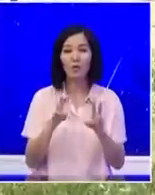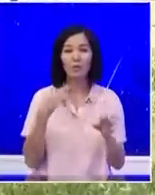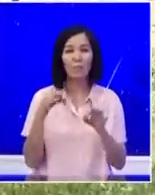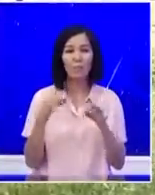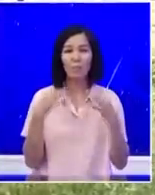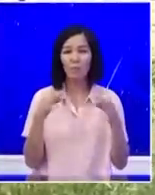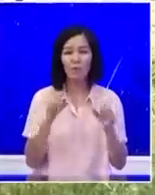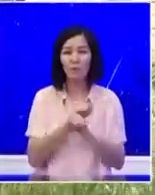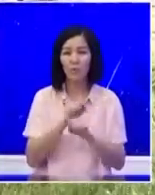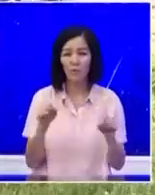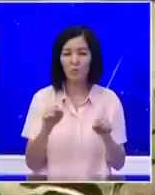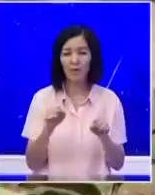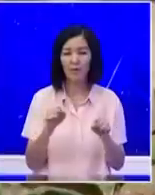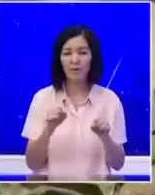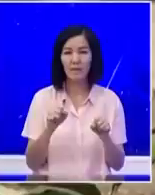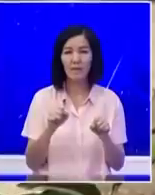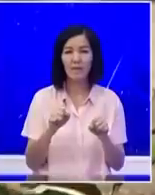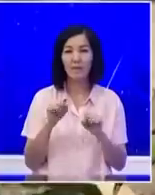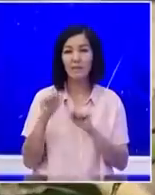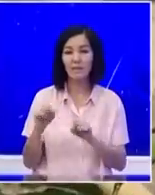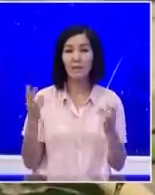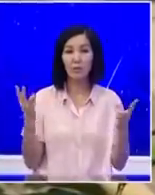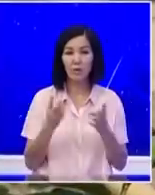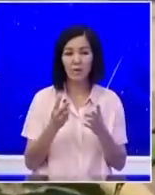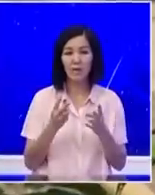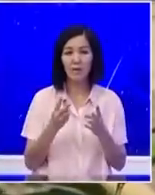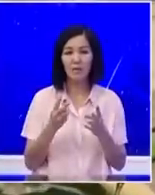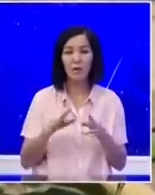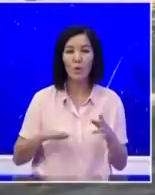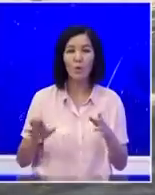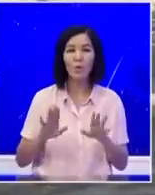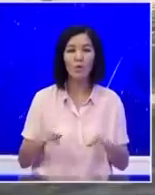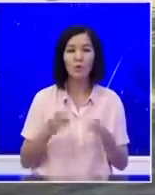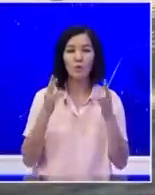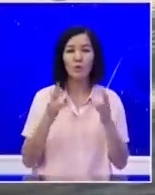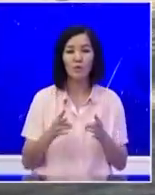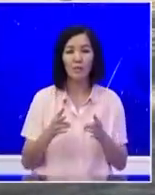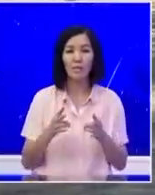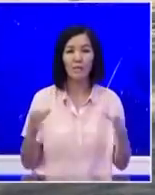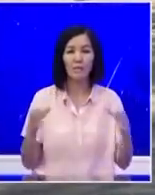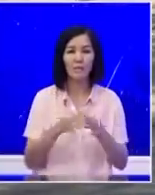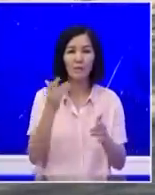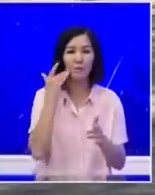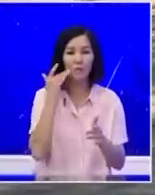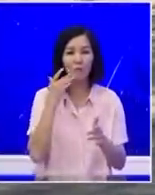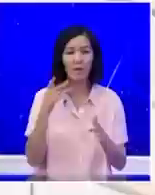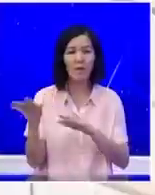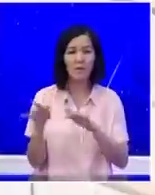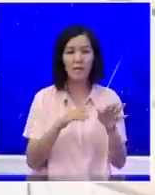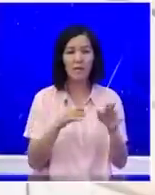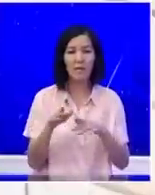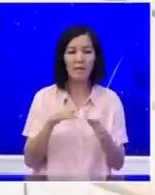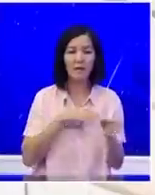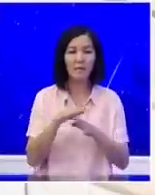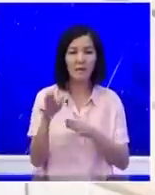барқаны кеңге салуға болады деген сөз емес. Өңірлік төтенше жағдайлар департаменті бұл тұрғыда үнемі қажетті шараларды